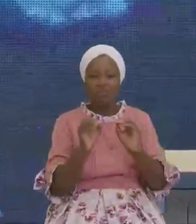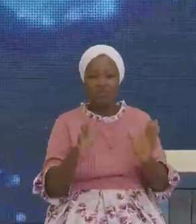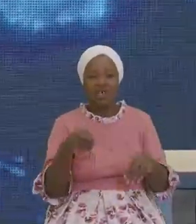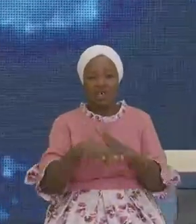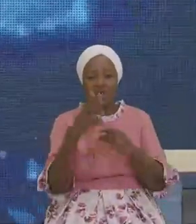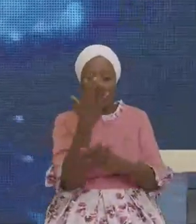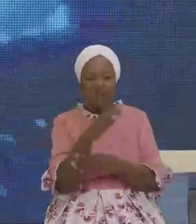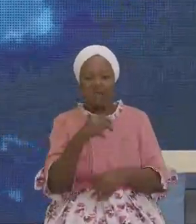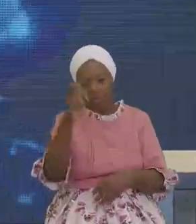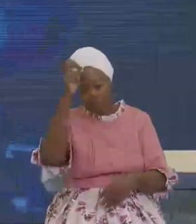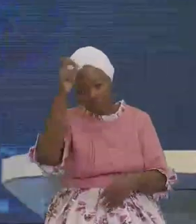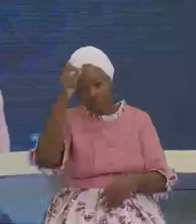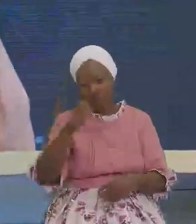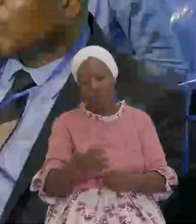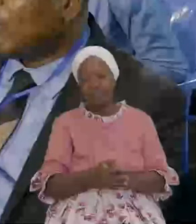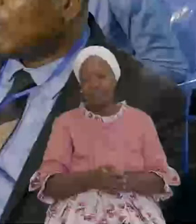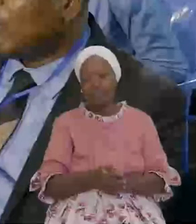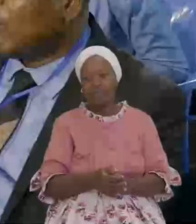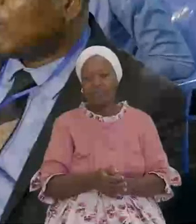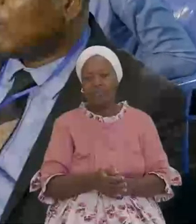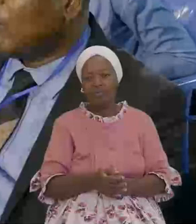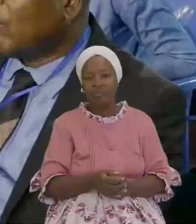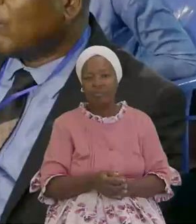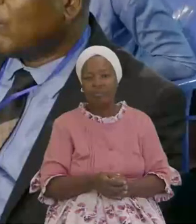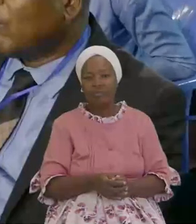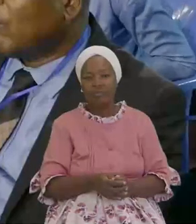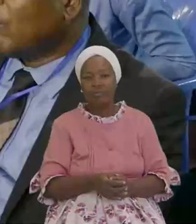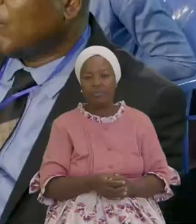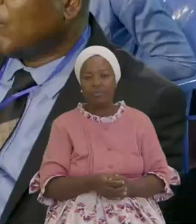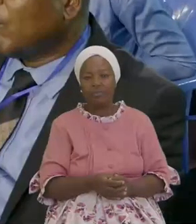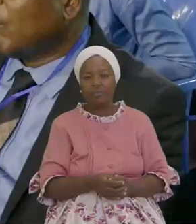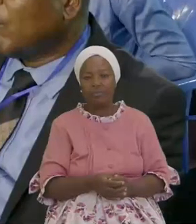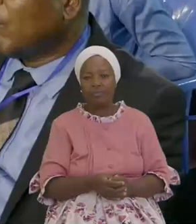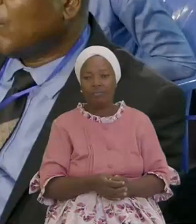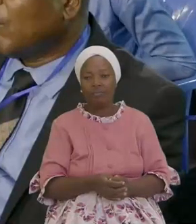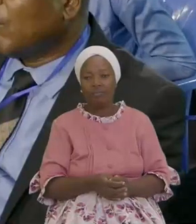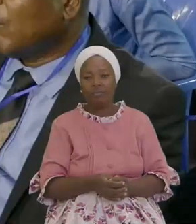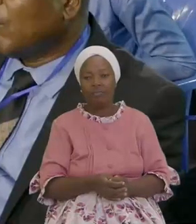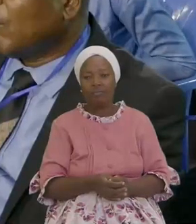sans la main de Dieu, ne soit personne dans la main de Satan.